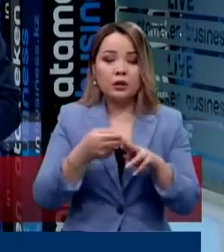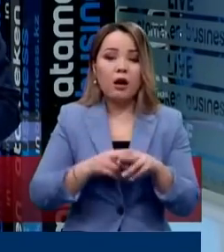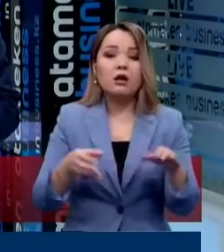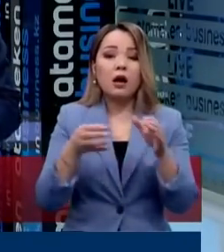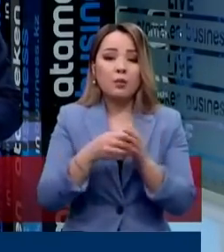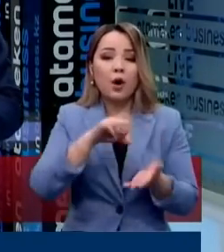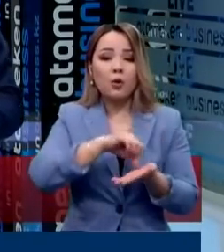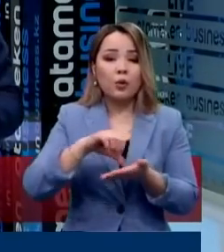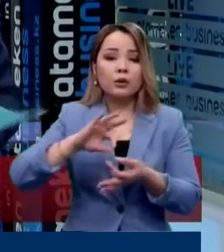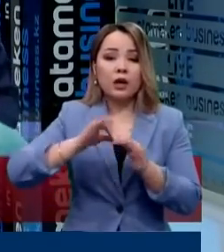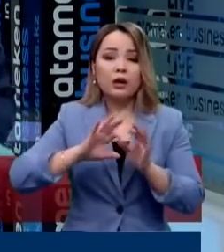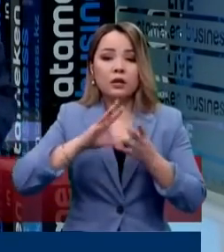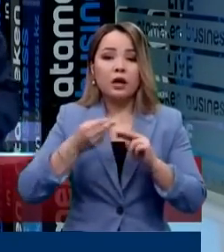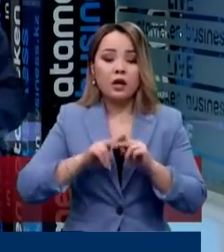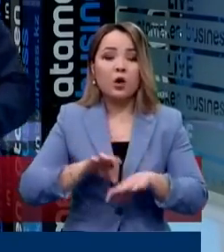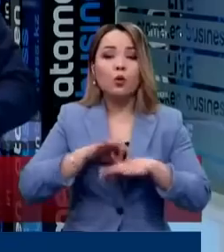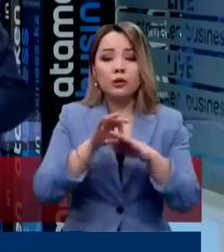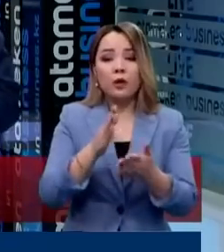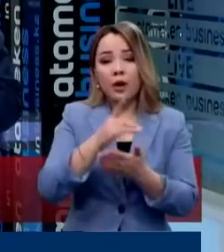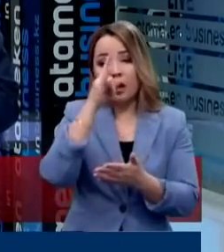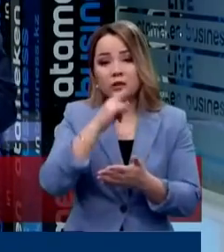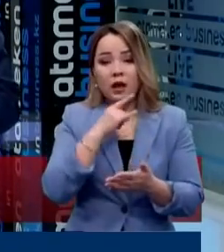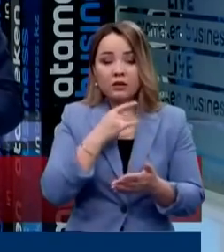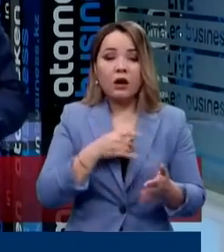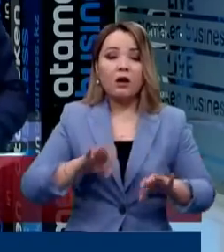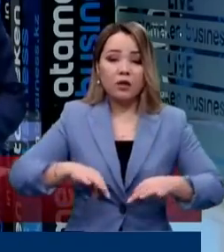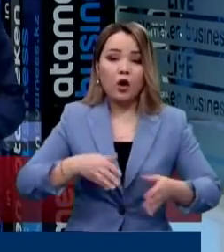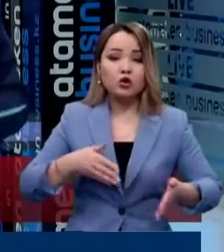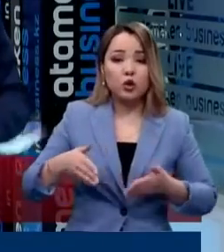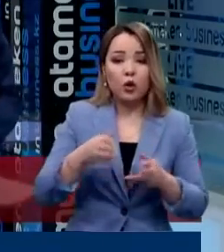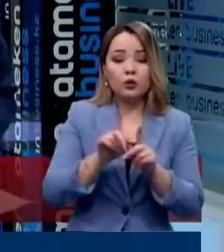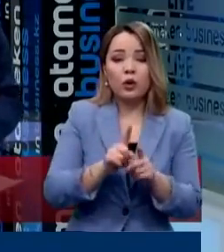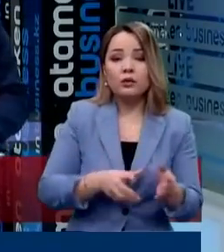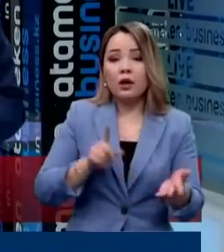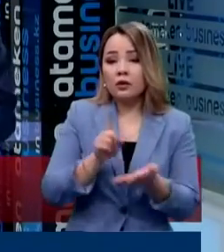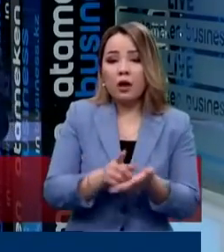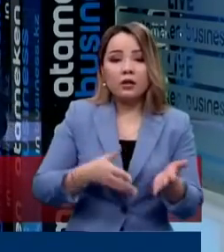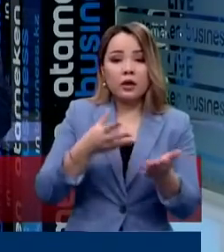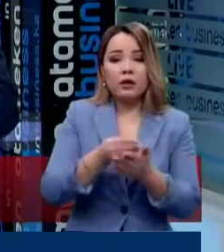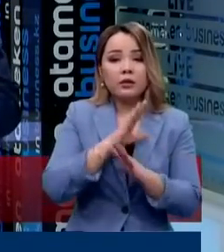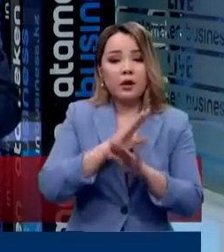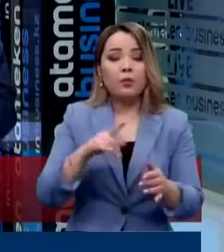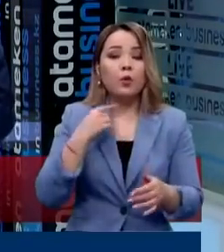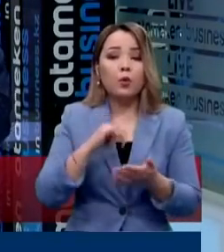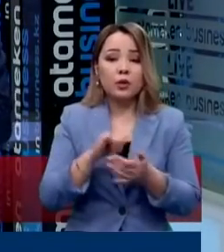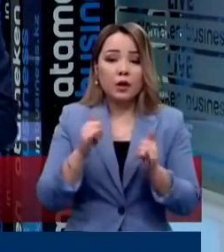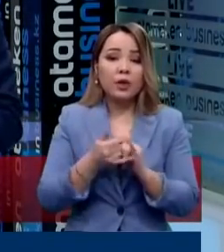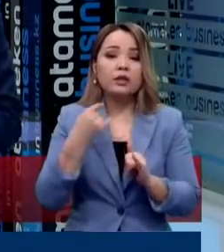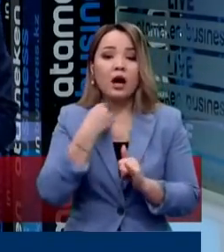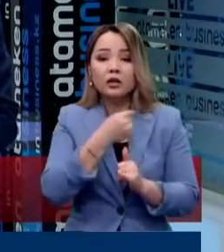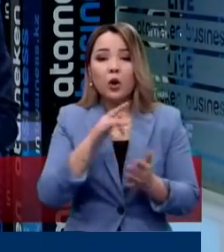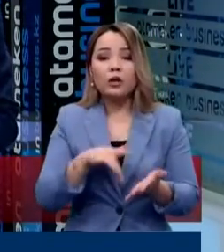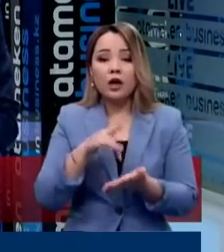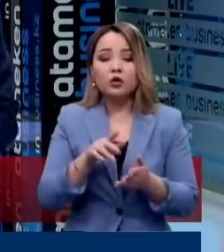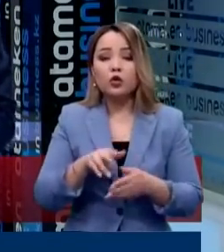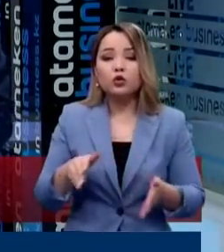жасаған жұмыстар жайлы акт өткізген, бірақ Қазавтожол мекемесі тиісті қаражатты әлі төлемеген. Өскеменнен Талдықорғанға дейінгі аралықта жөнделіп